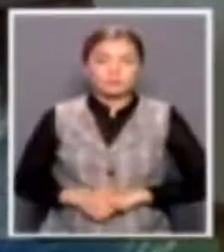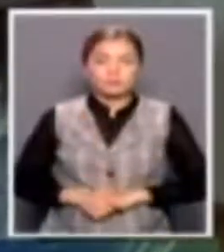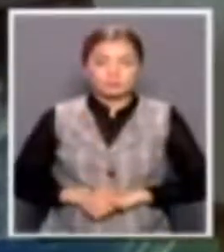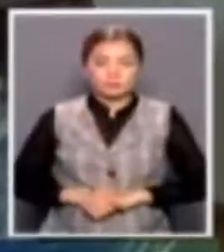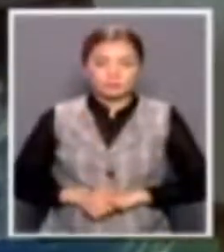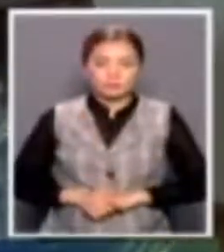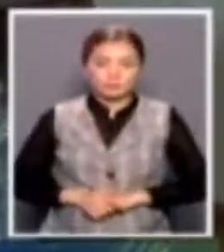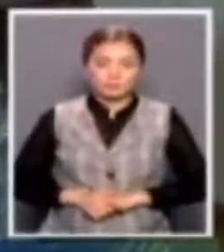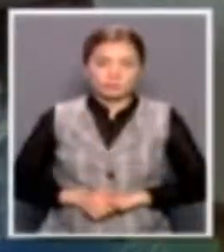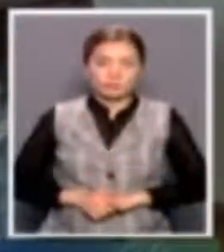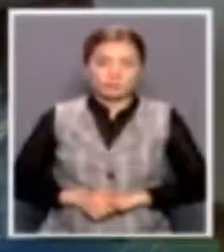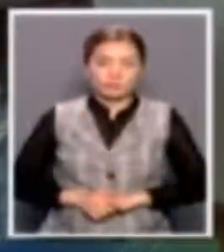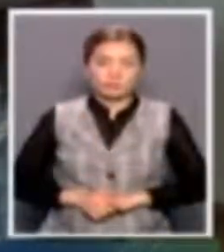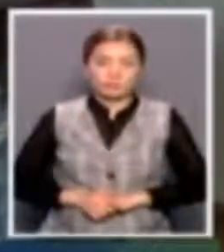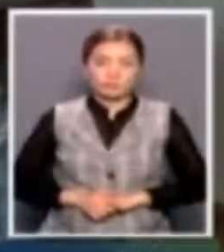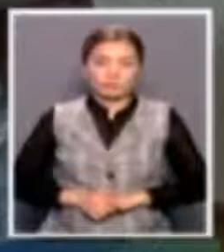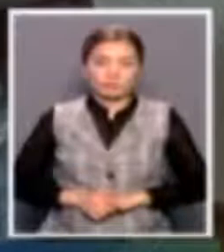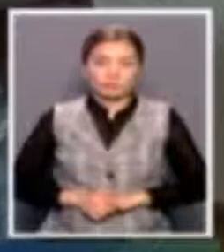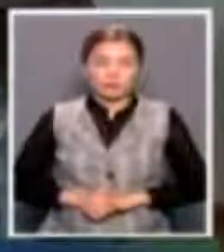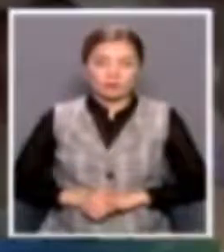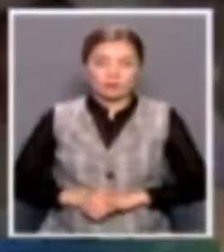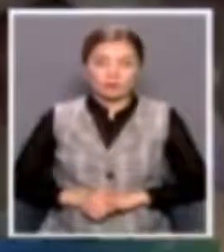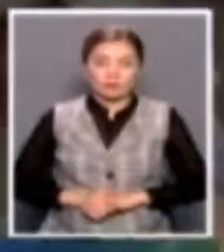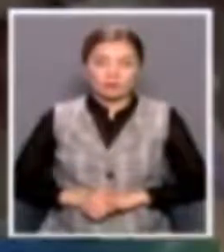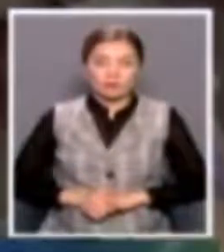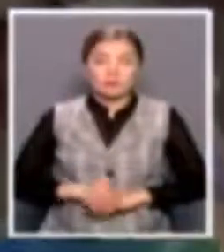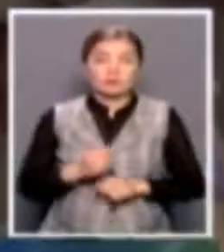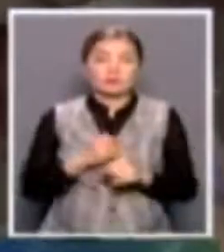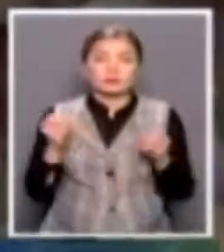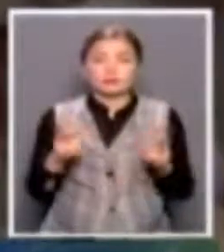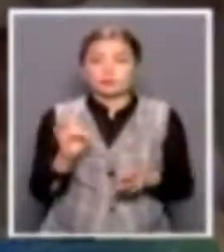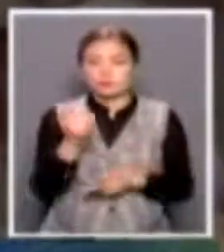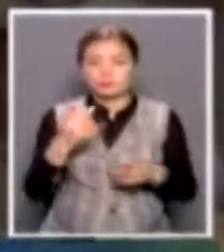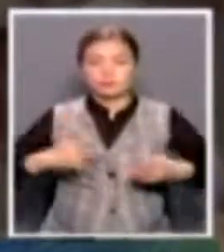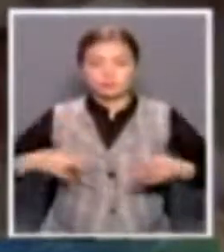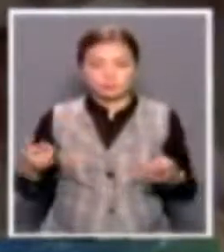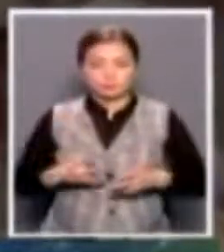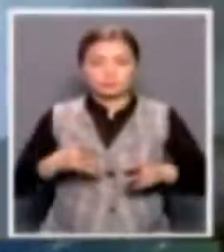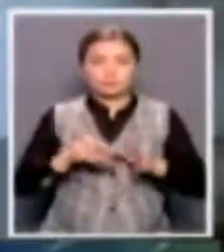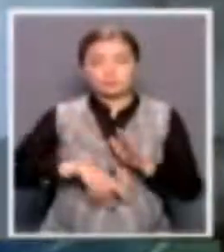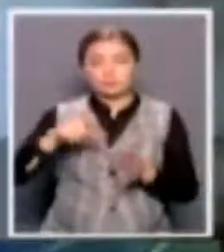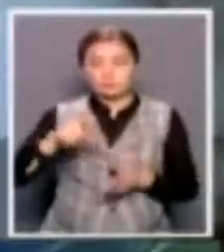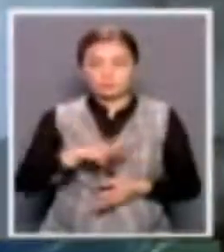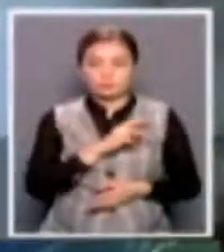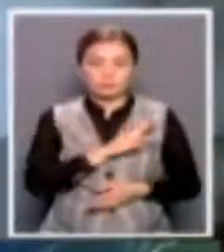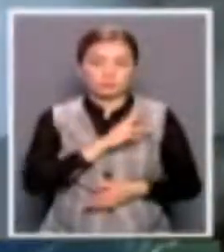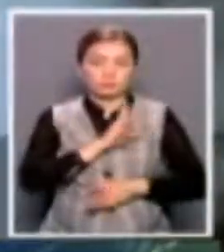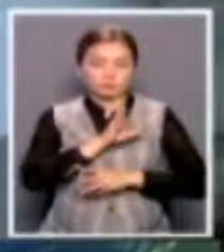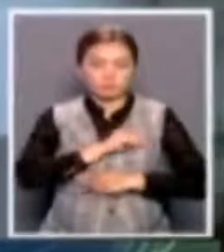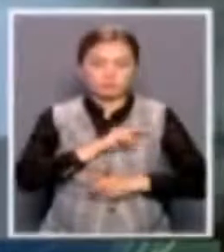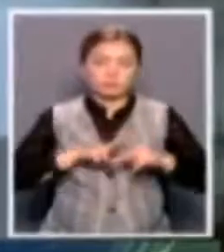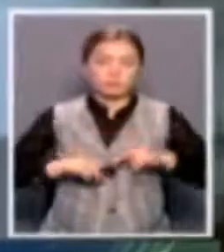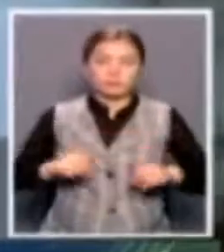связана руками. Это ручная работа. Для изготовления кукол необходимо, чтобы у человека было спокойное,